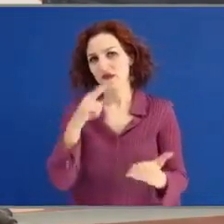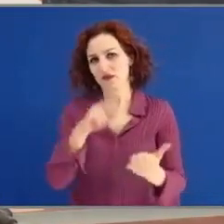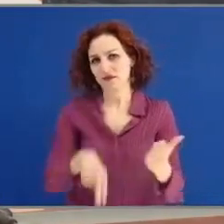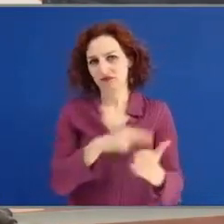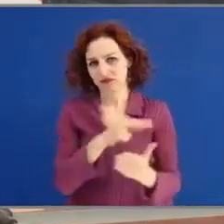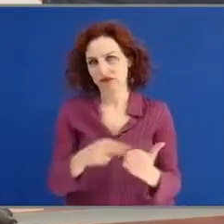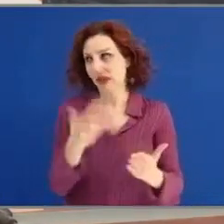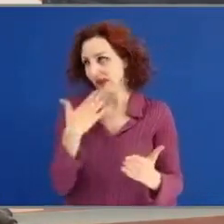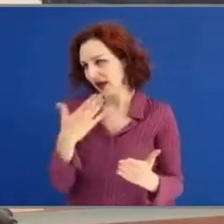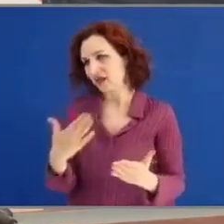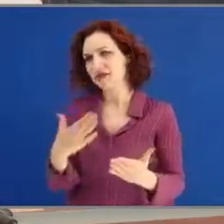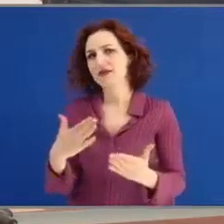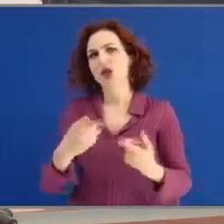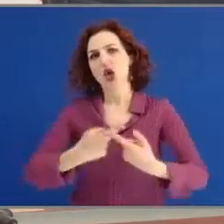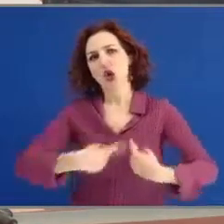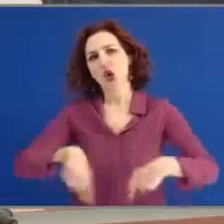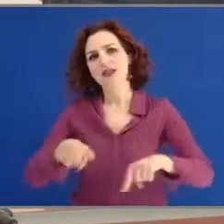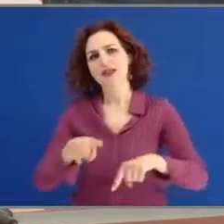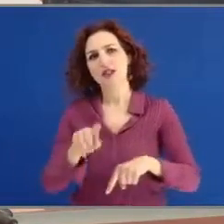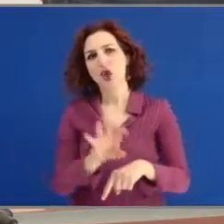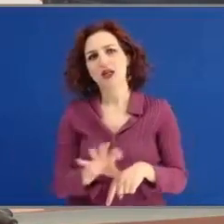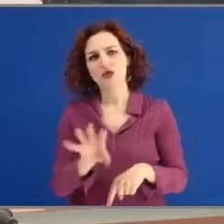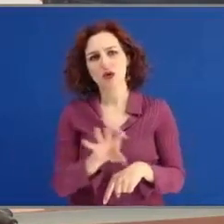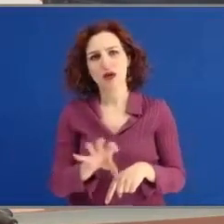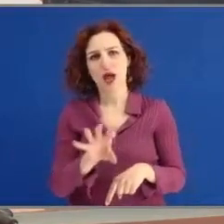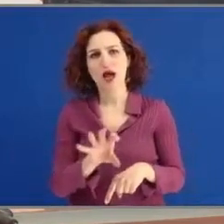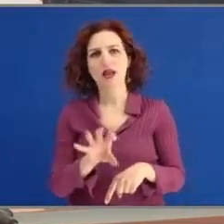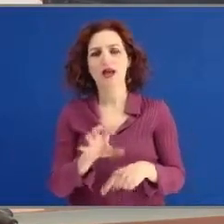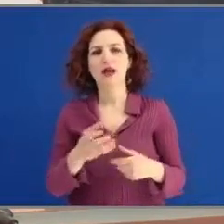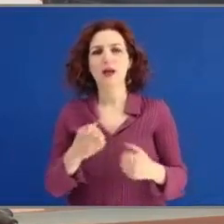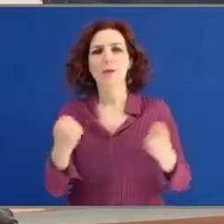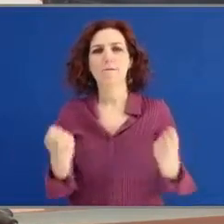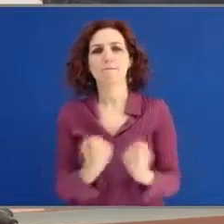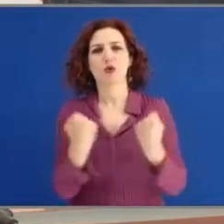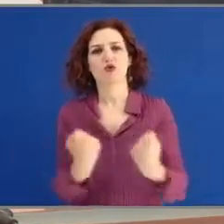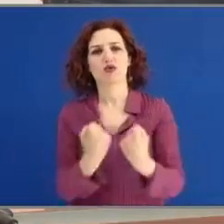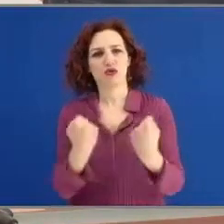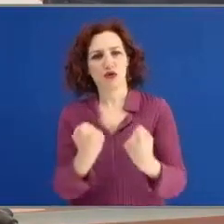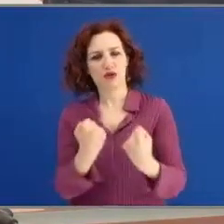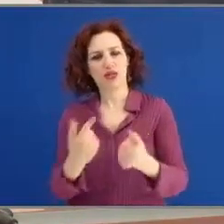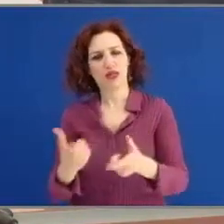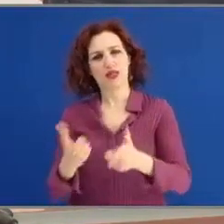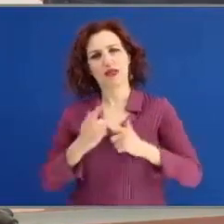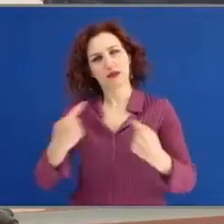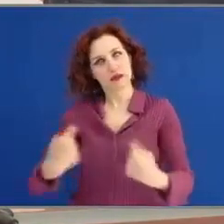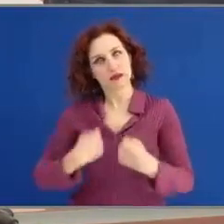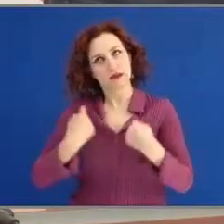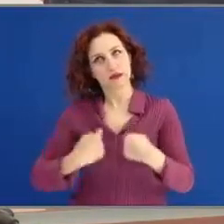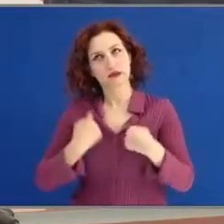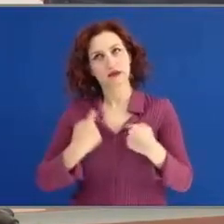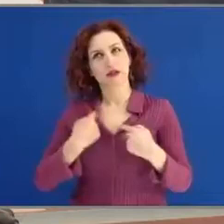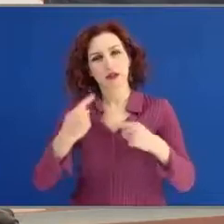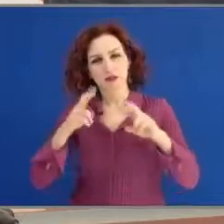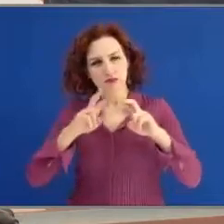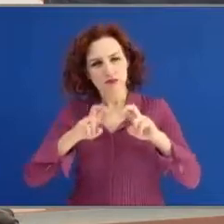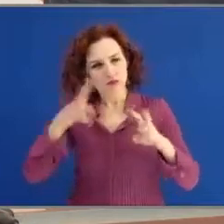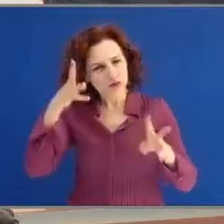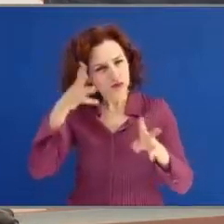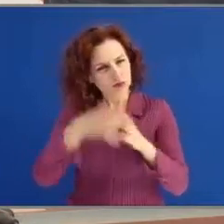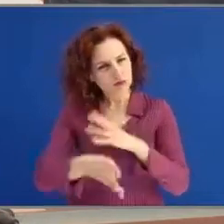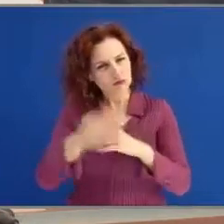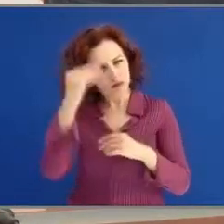Consiglio regionale che ci spinge a fare una riflessione approfondita soprattutto per quanto riguarda il potenziamento